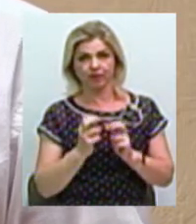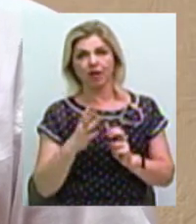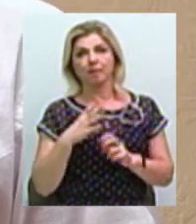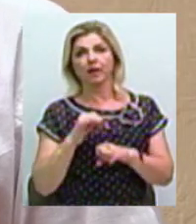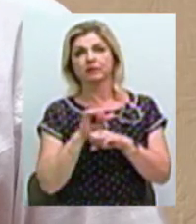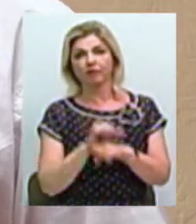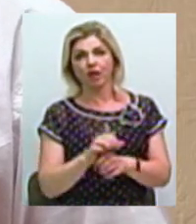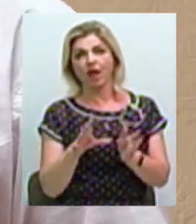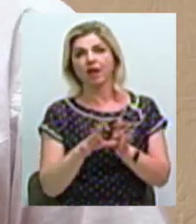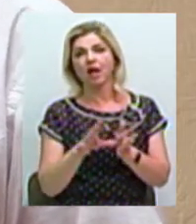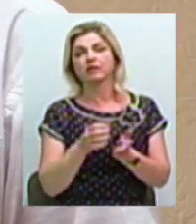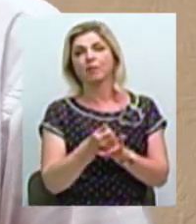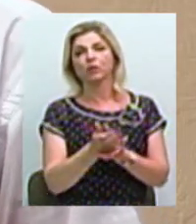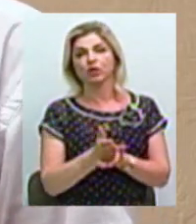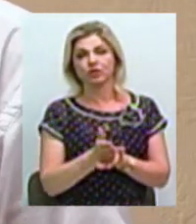припинено електропостачання на